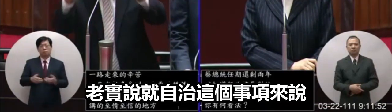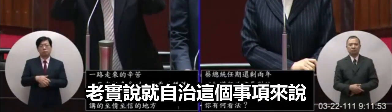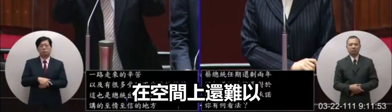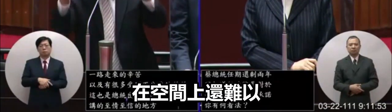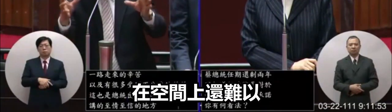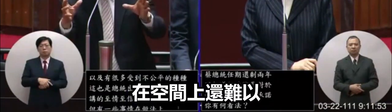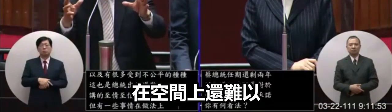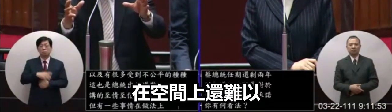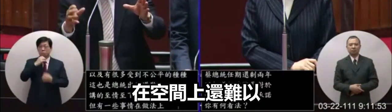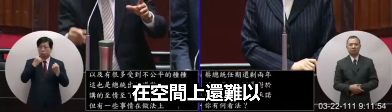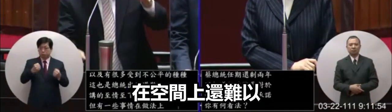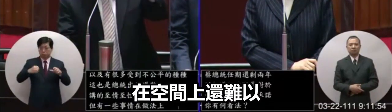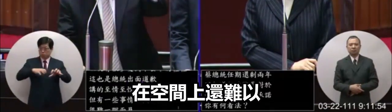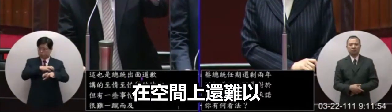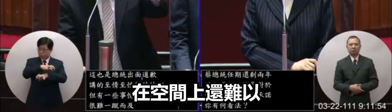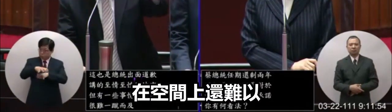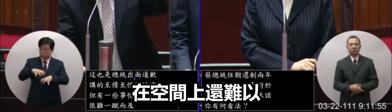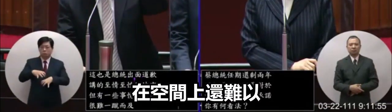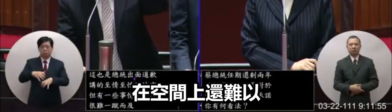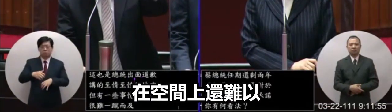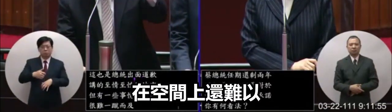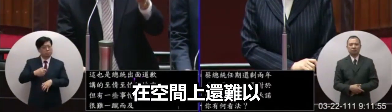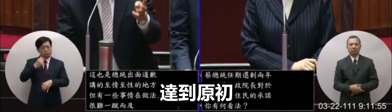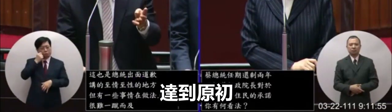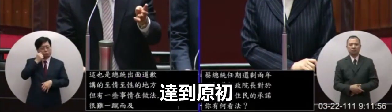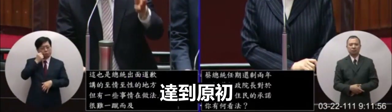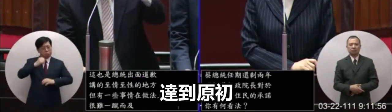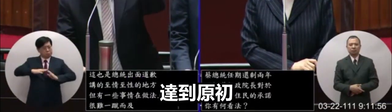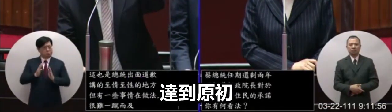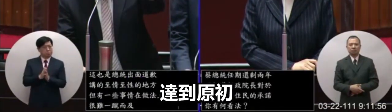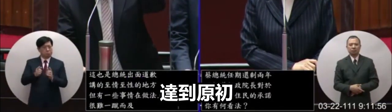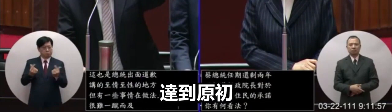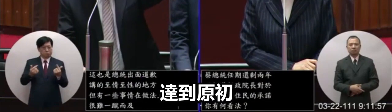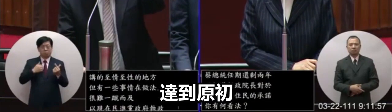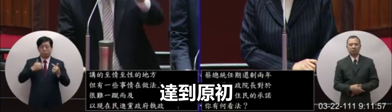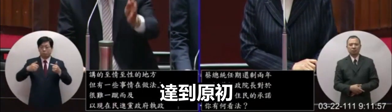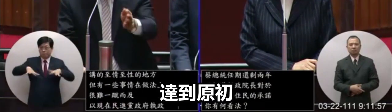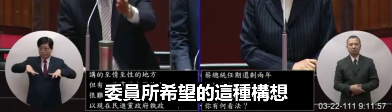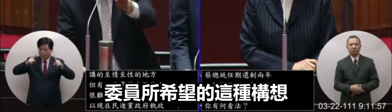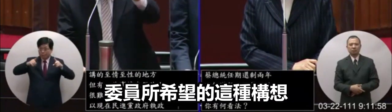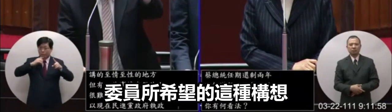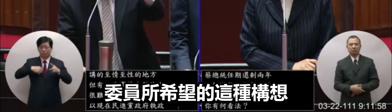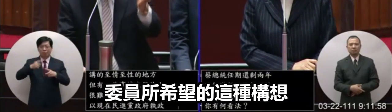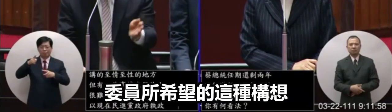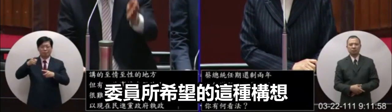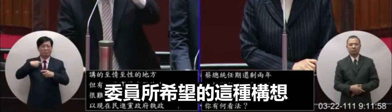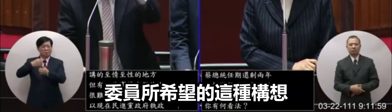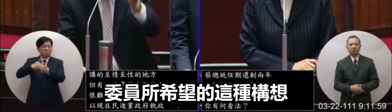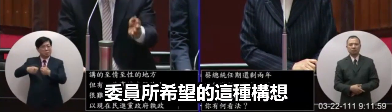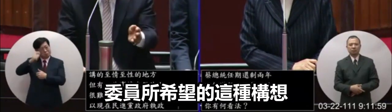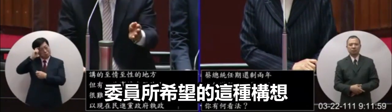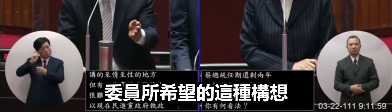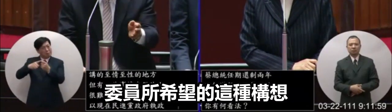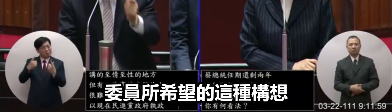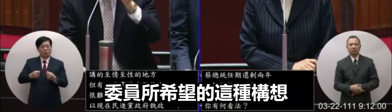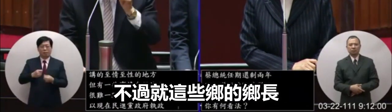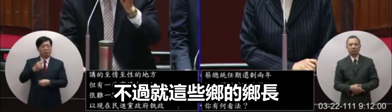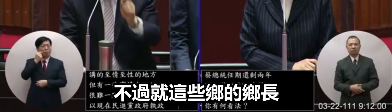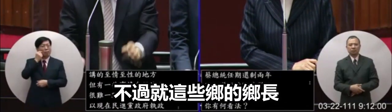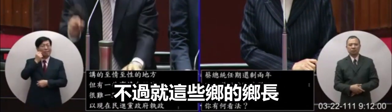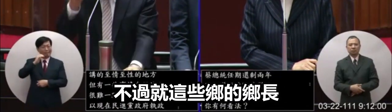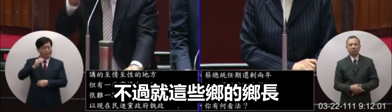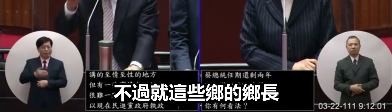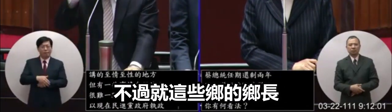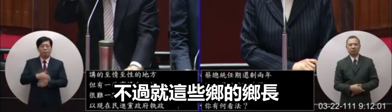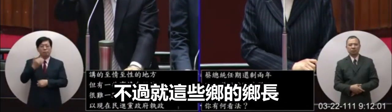说，在空间上还难以达到原初委员所希望的这种构想。不